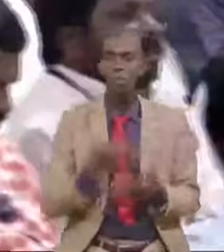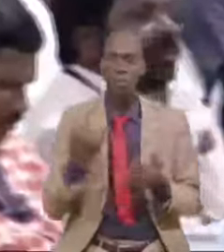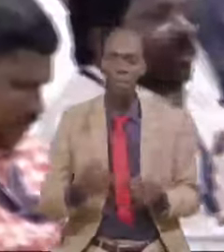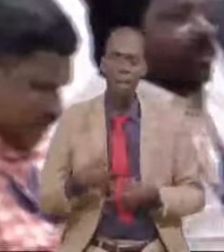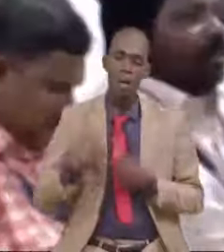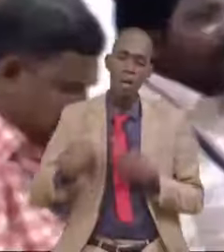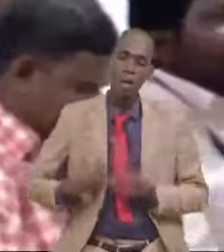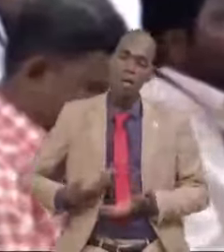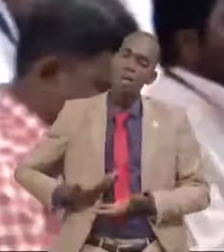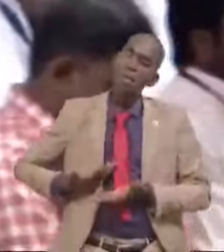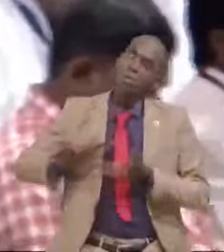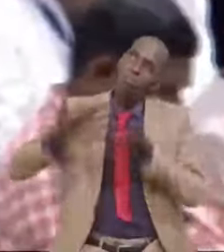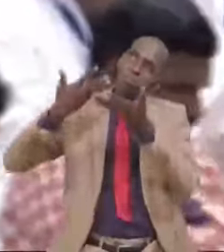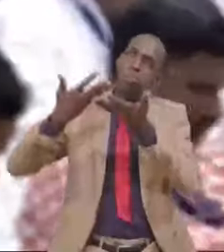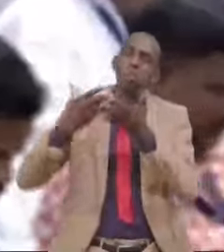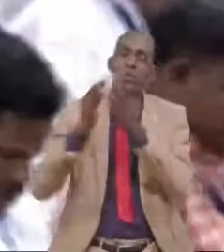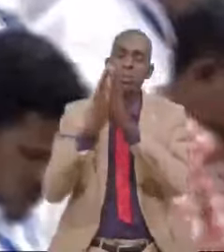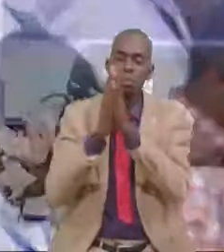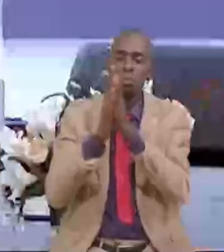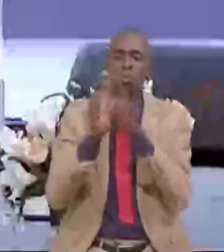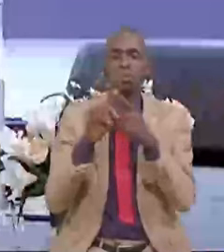Levons-nous et déversons nos cœurs devant le Seigneur.